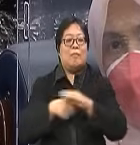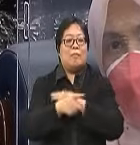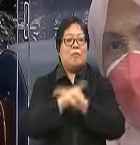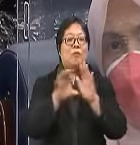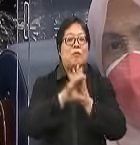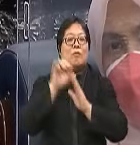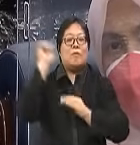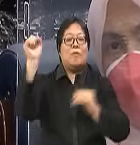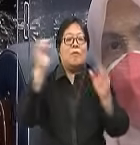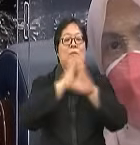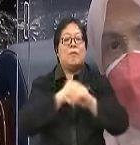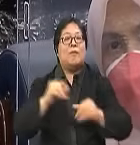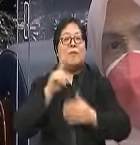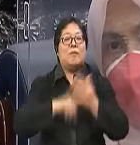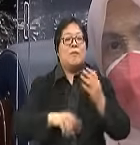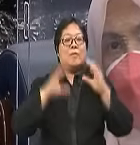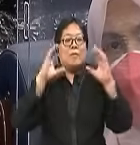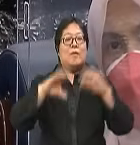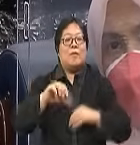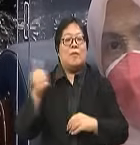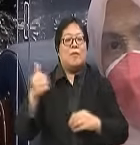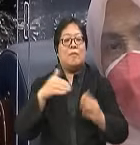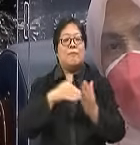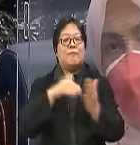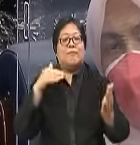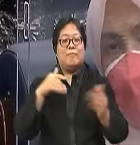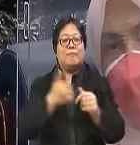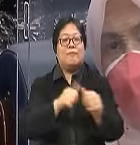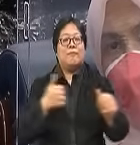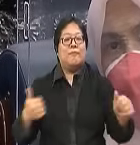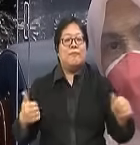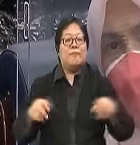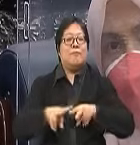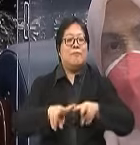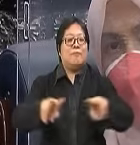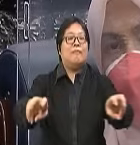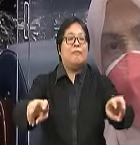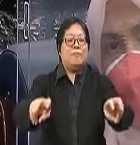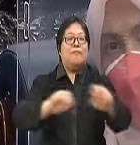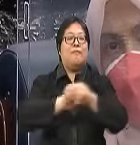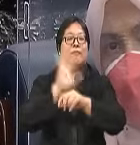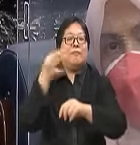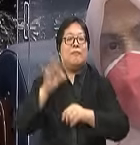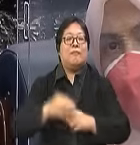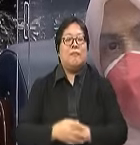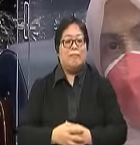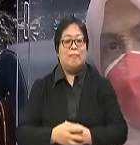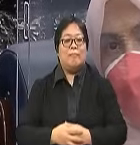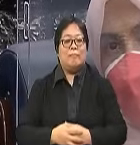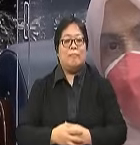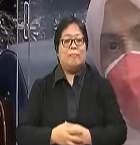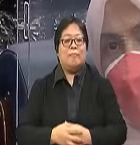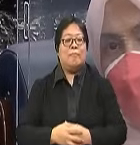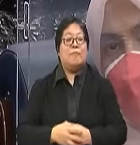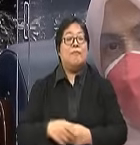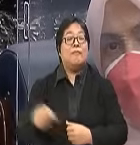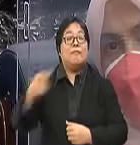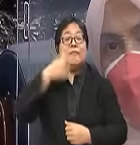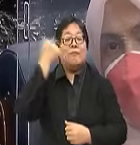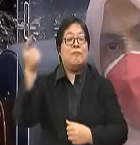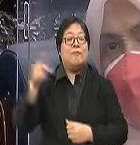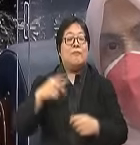Mas bisa bahwa Apakah langkah lain untuk mengekang penularan reaksi ini air tauhid 19000 Diva bisanya